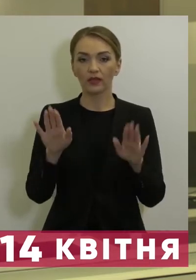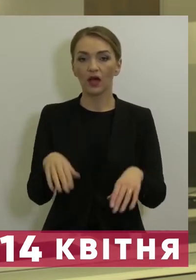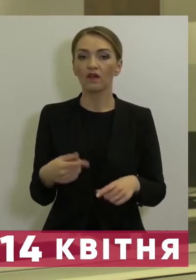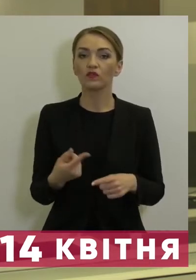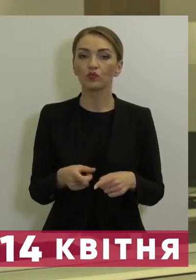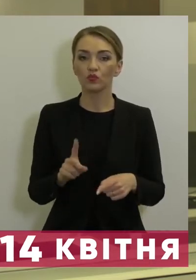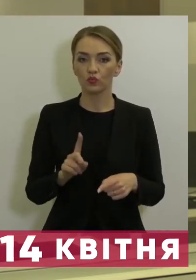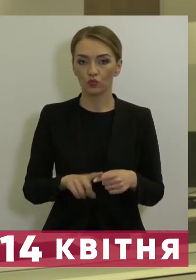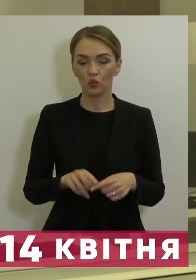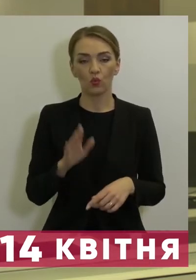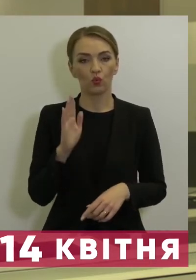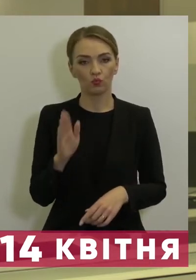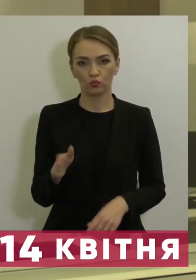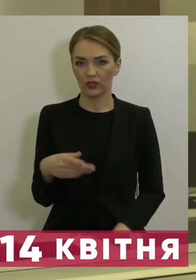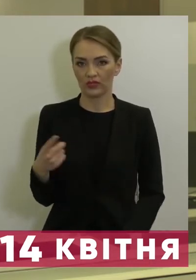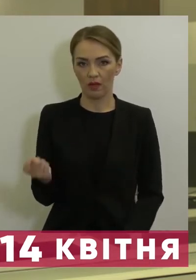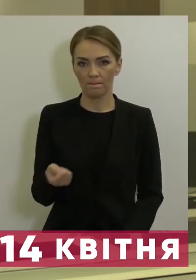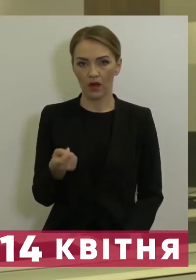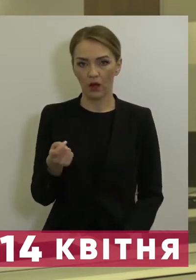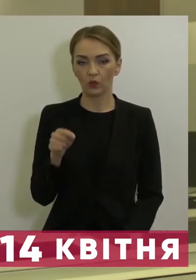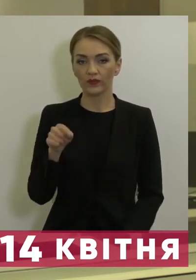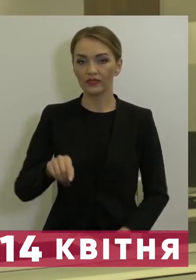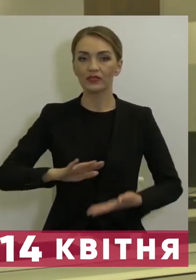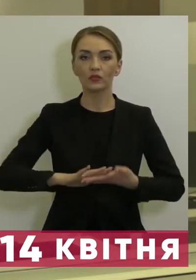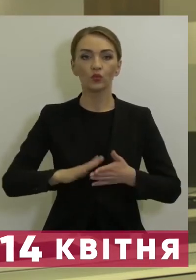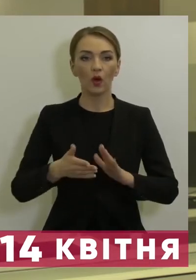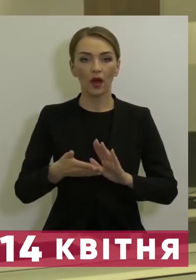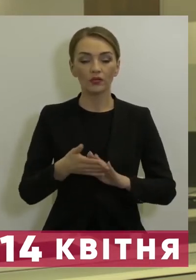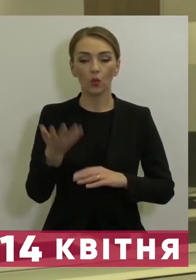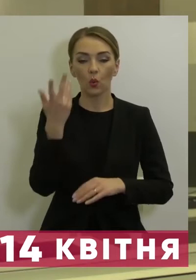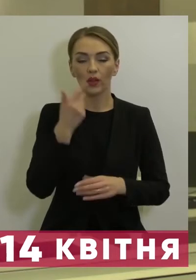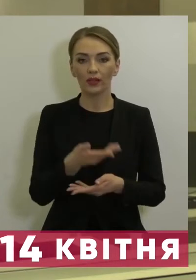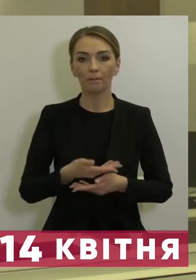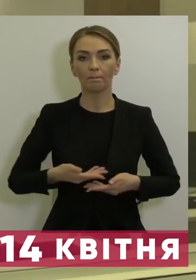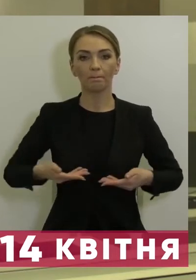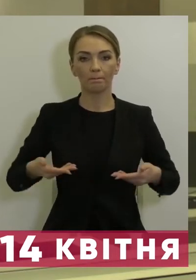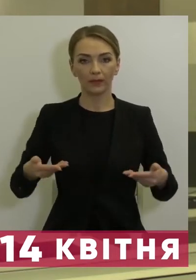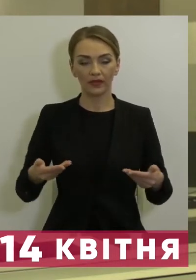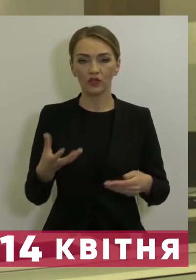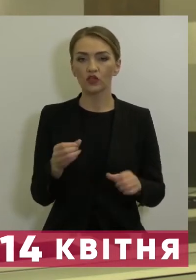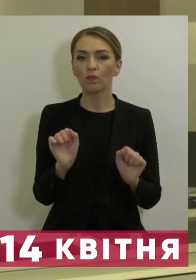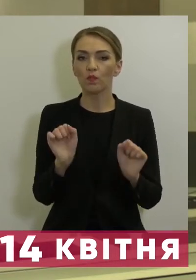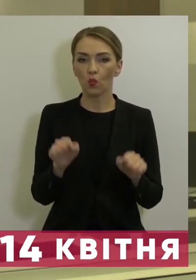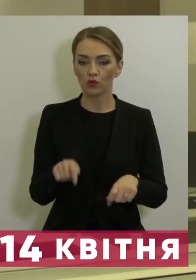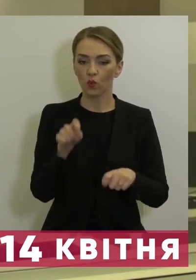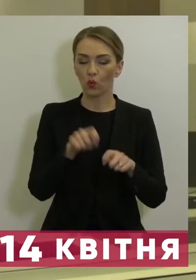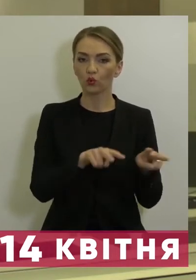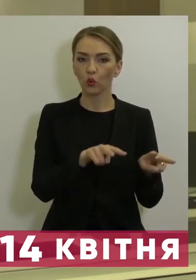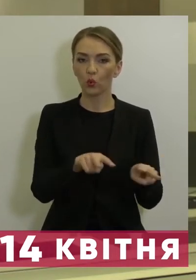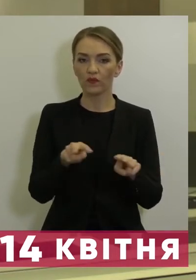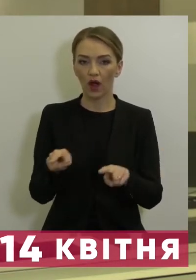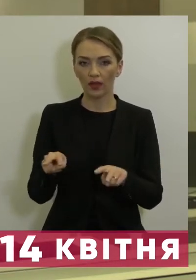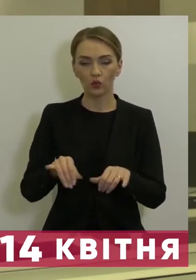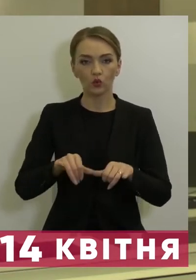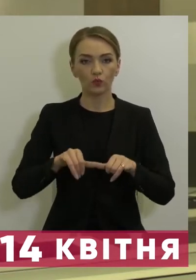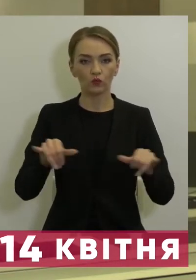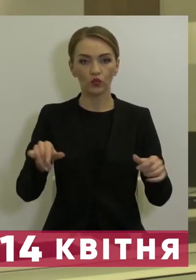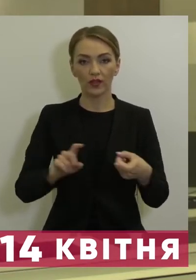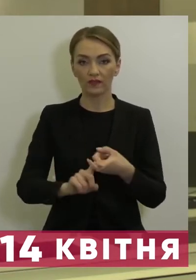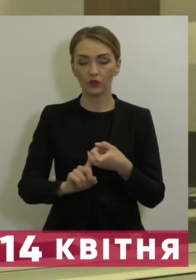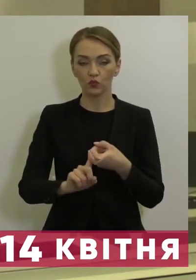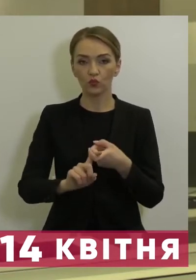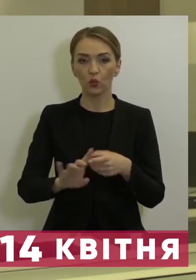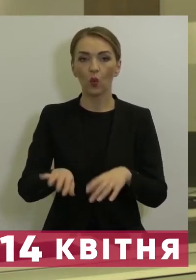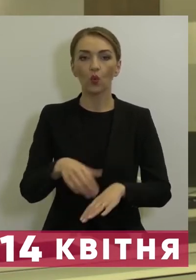буде замало. В цій ситуації, коли ми ще можемо контролювати розповсюдження вірусу,